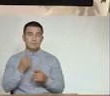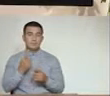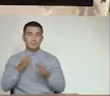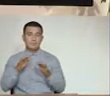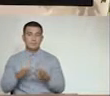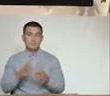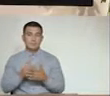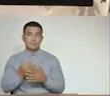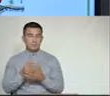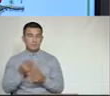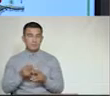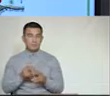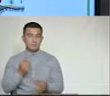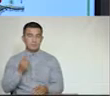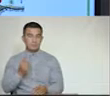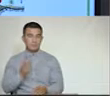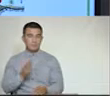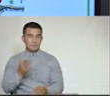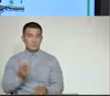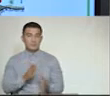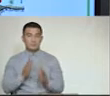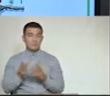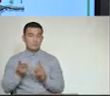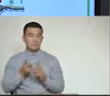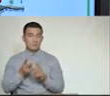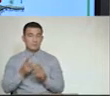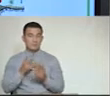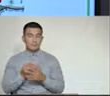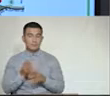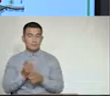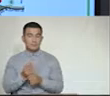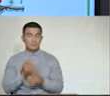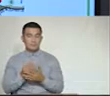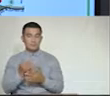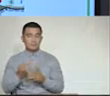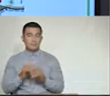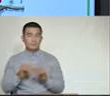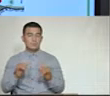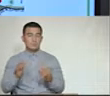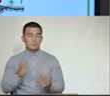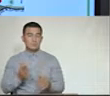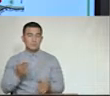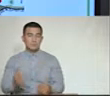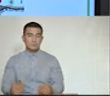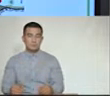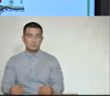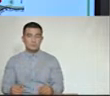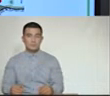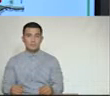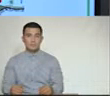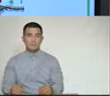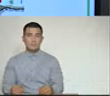qisqaruvchi vakolasi bo'ladi. Keyingi ikkinchi qisqaruvchi vakola keyinroq paydo bo'ladi.